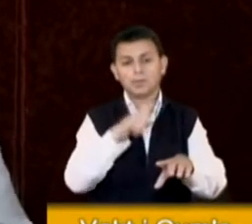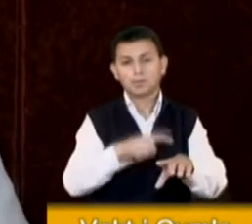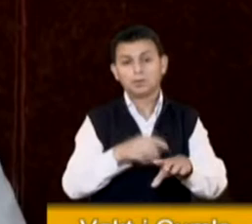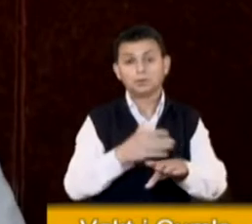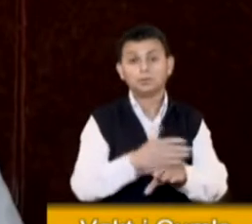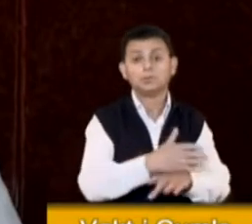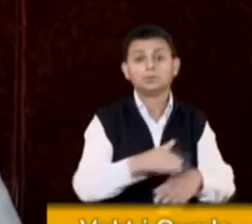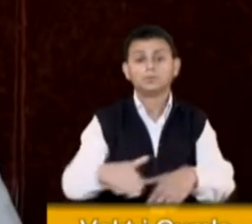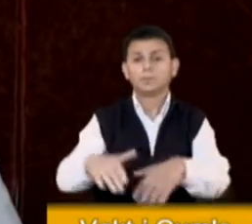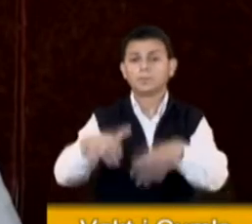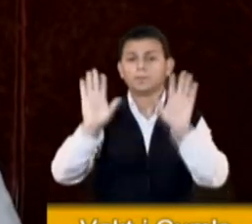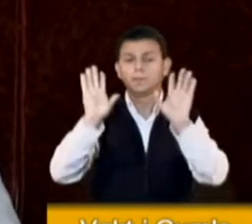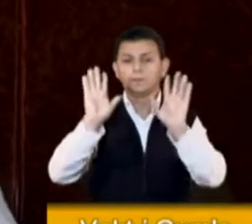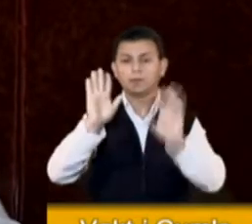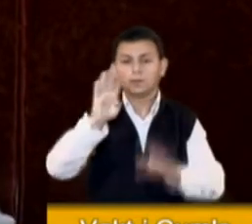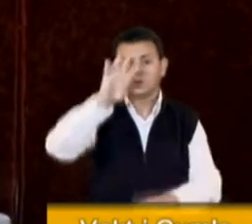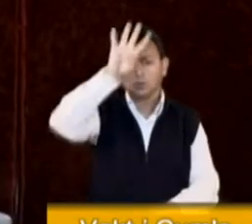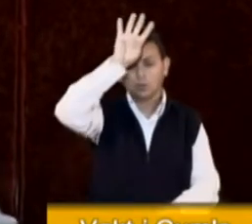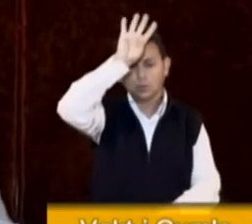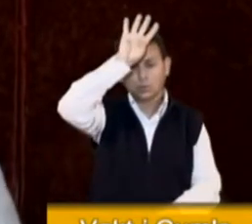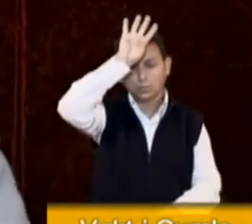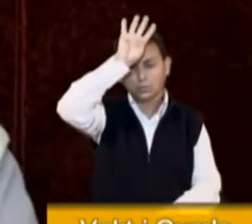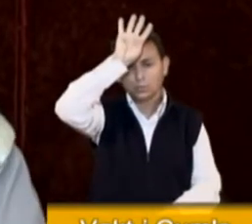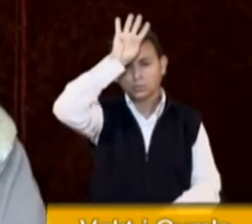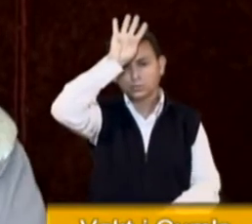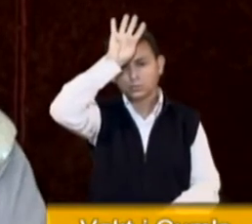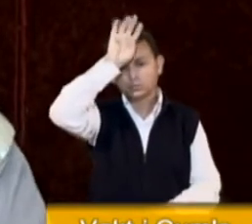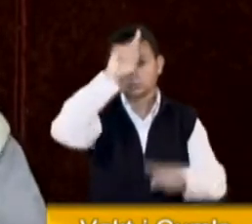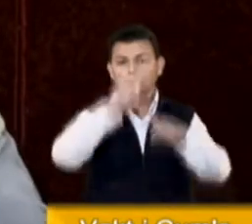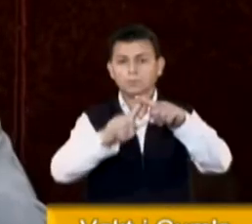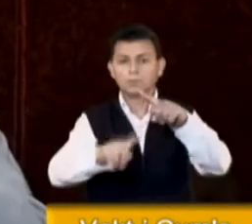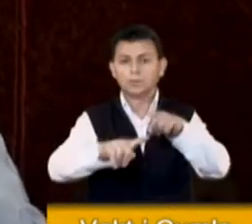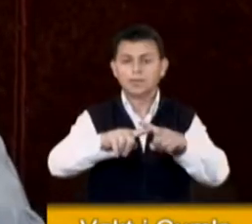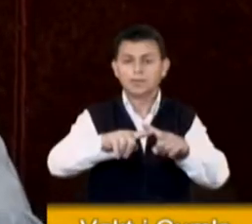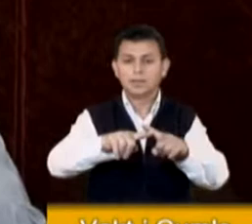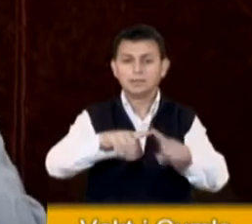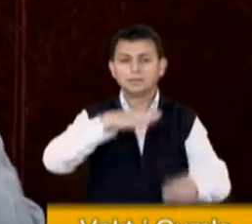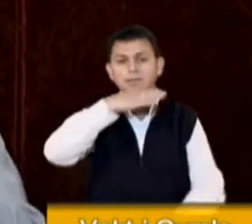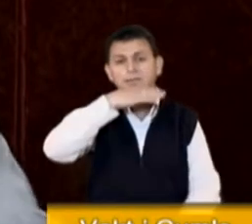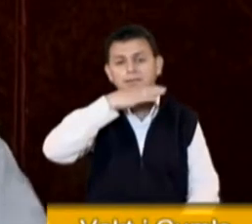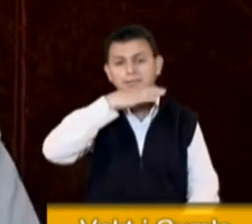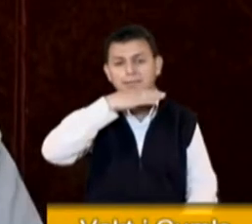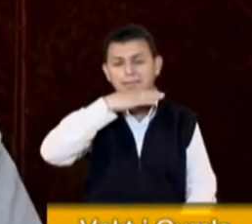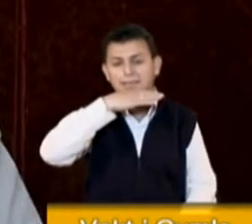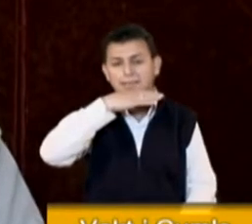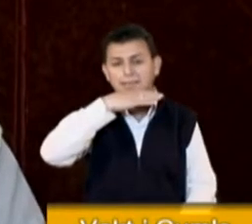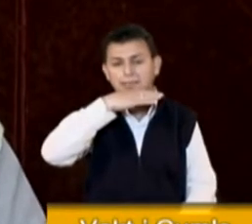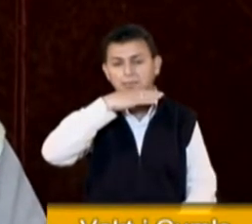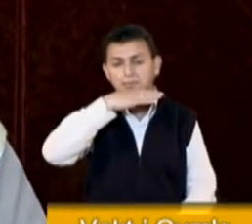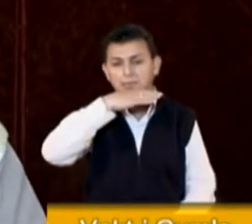Muhterem müminler, ecdadımız, Osmanlı atamız evlerin kapısının üzerine